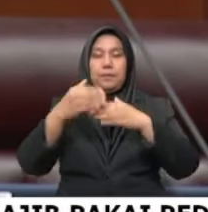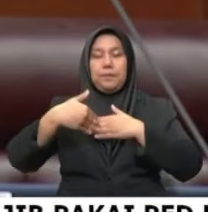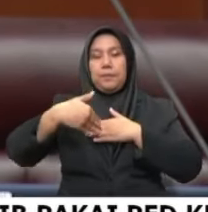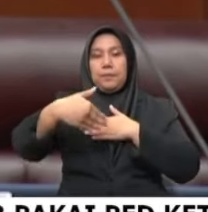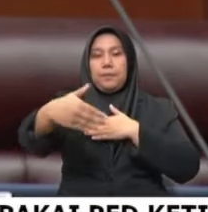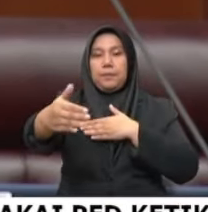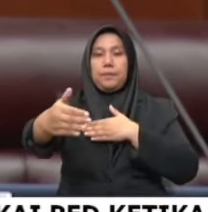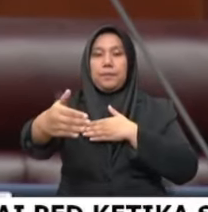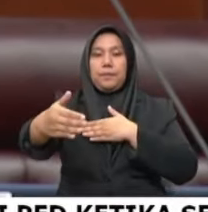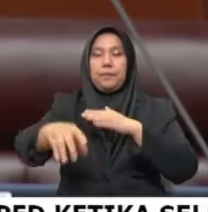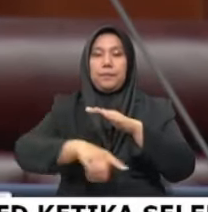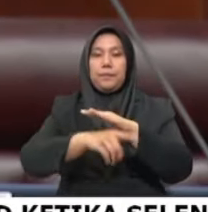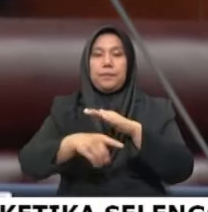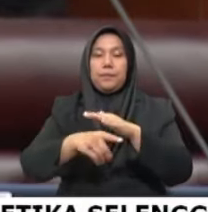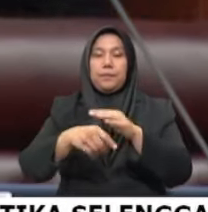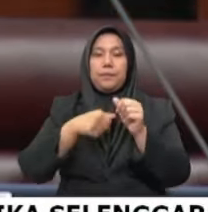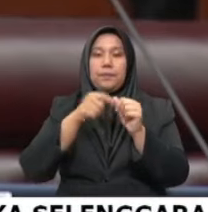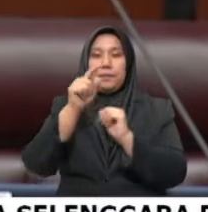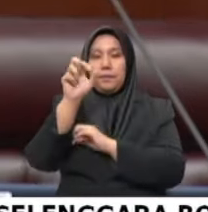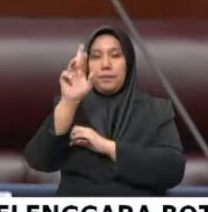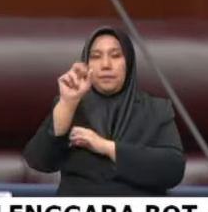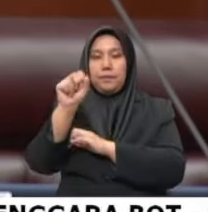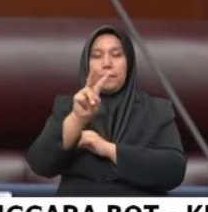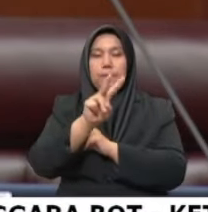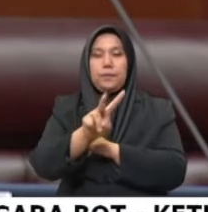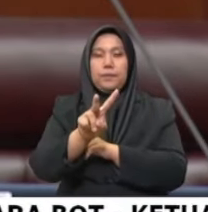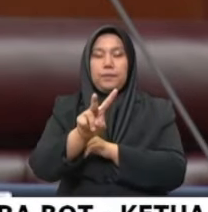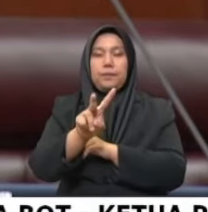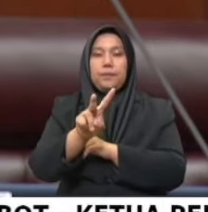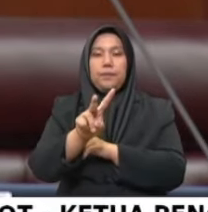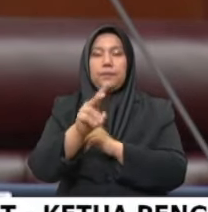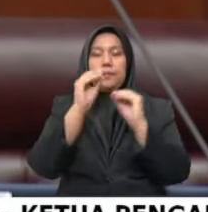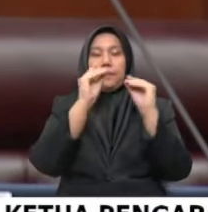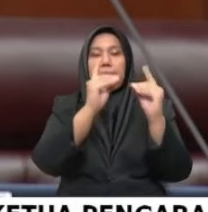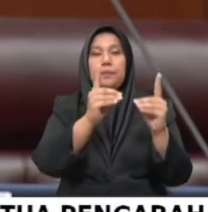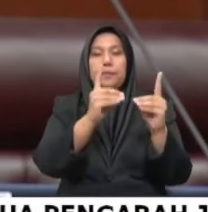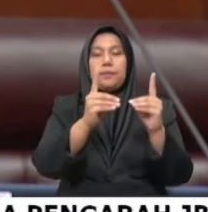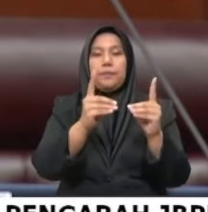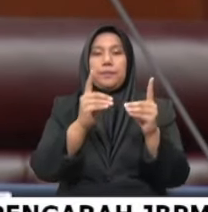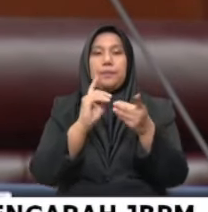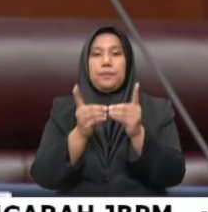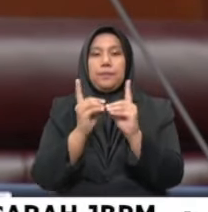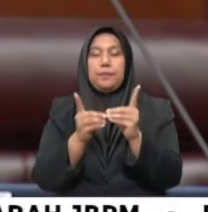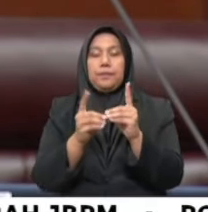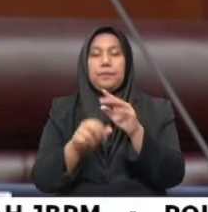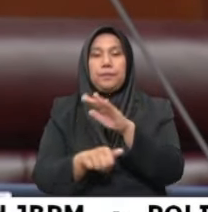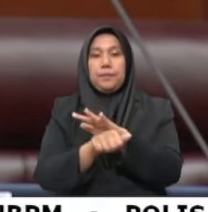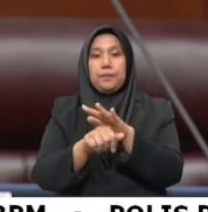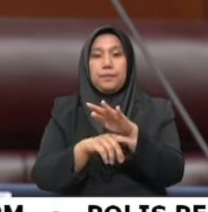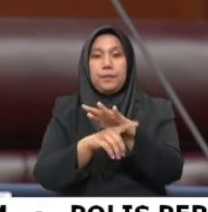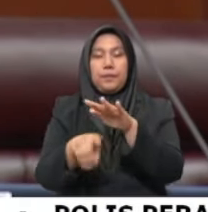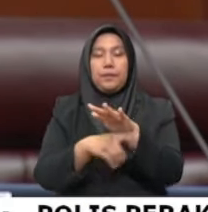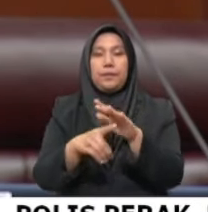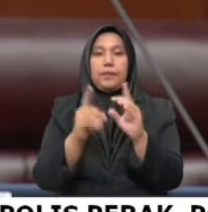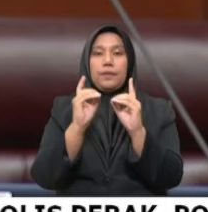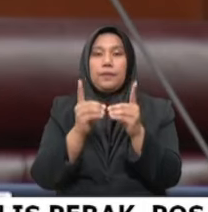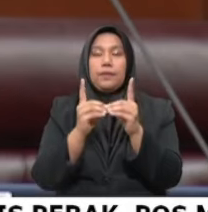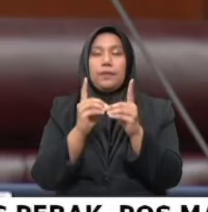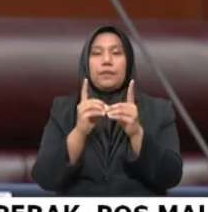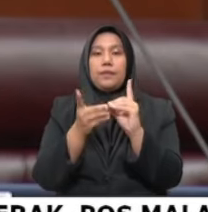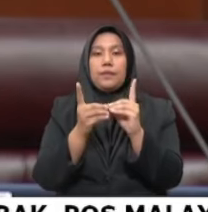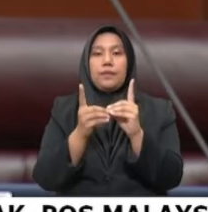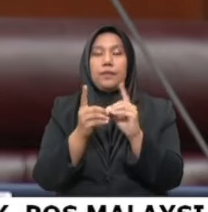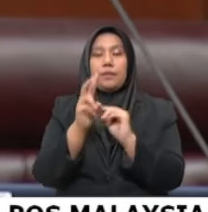berterusan. Berdasarkan teras 2 Pendidik Komputer Digital dalam Dasar Pendidikan Digital yang telah diluncurkan pada